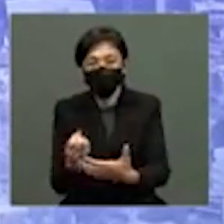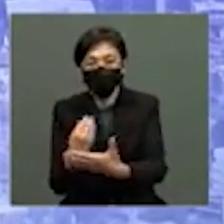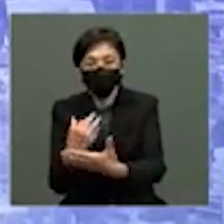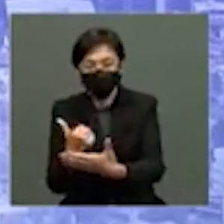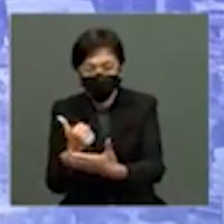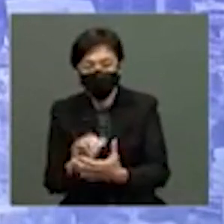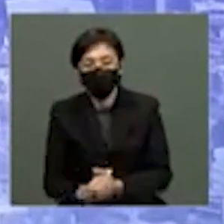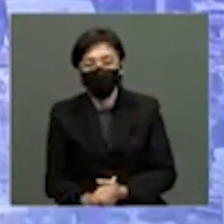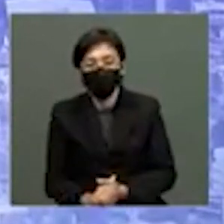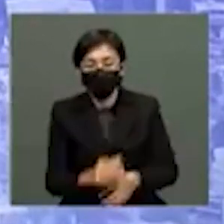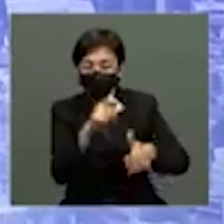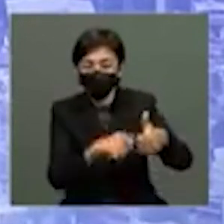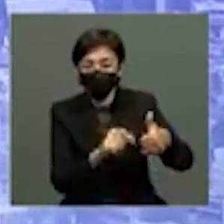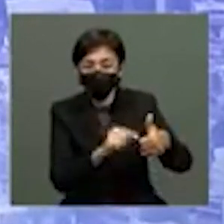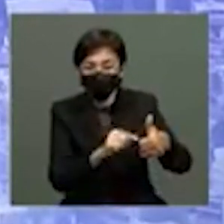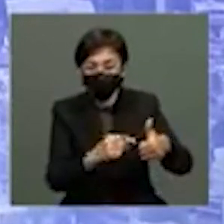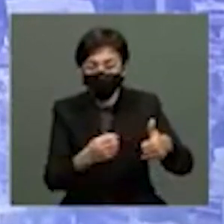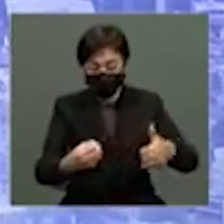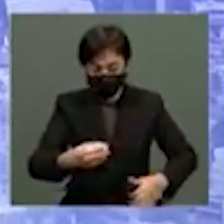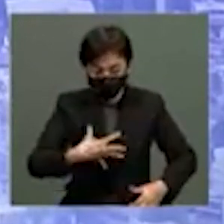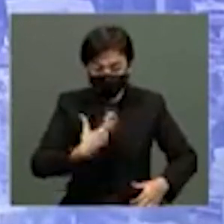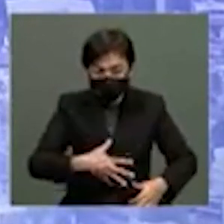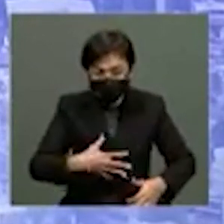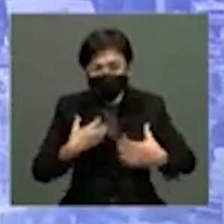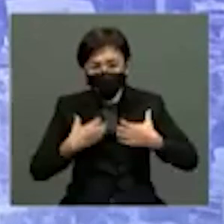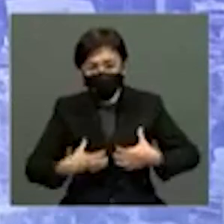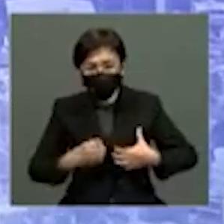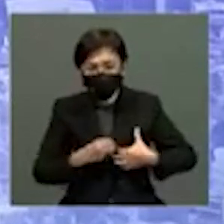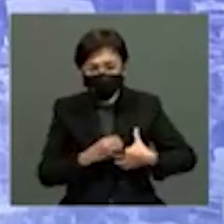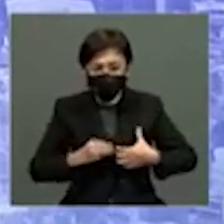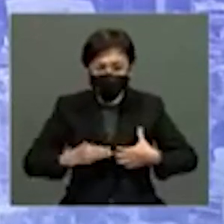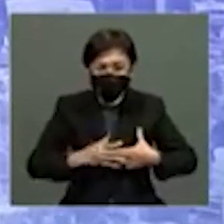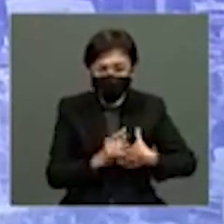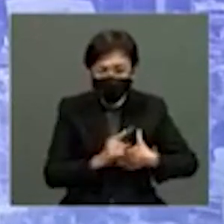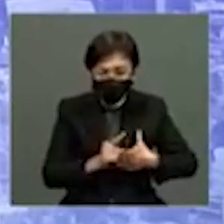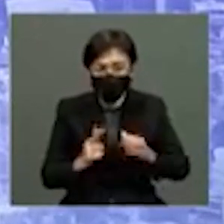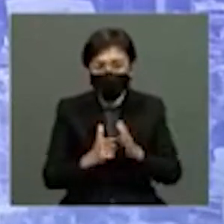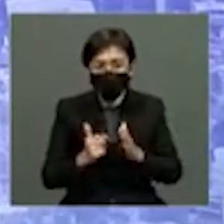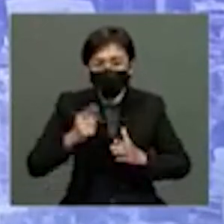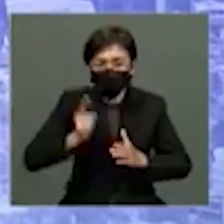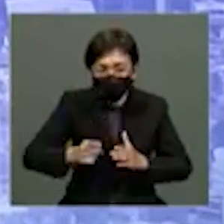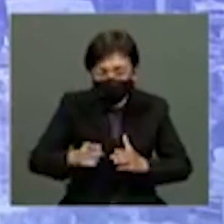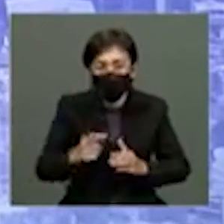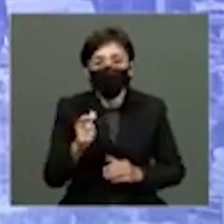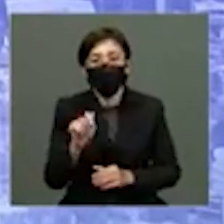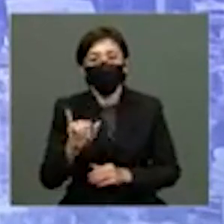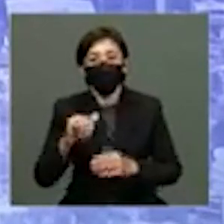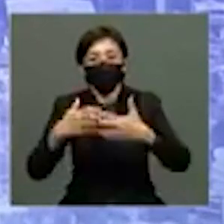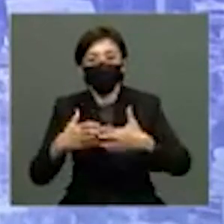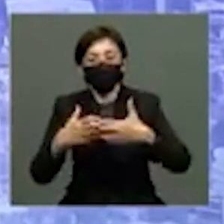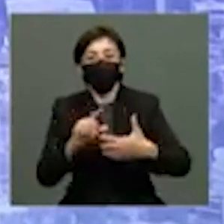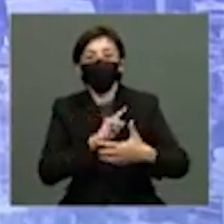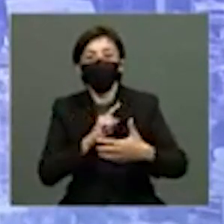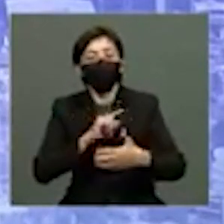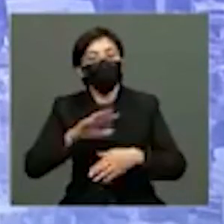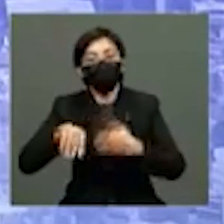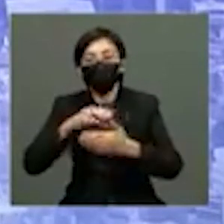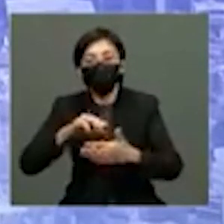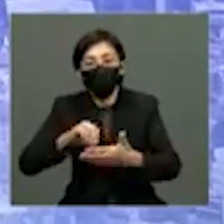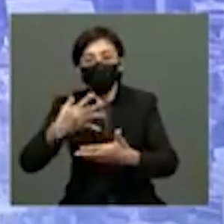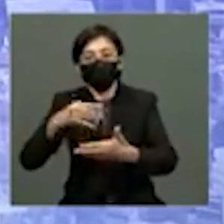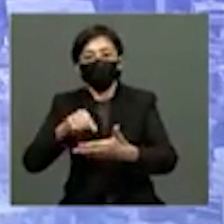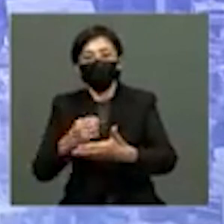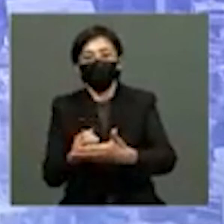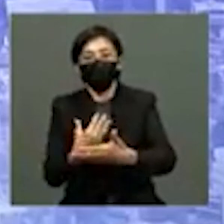ครับว่าคนคนนี้มีปอดอักเสบแล้วอาการเยอะแล้วต้องได้ยาแล้ว แยกออกมาเลยทันทีนะครับแล้ว